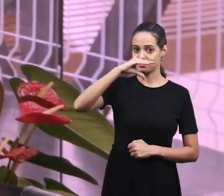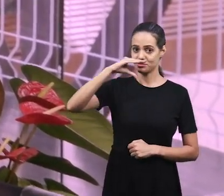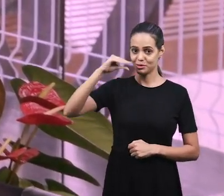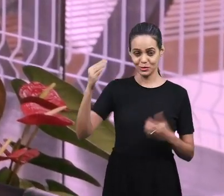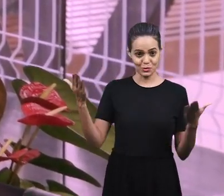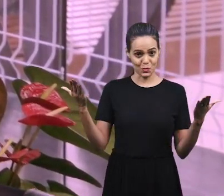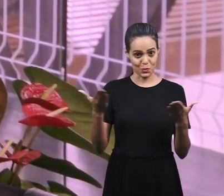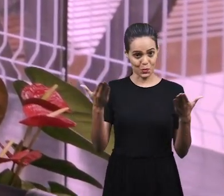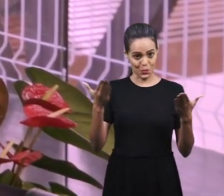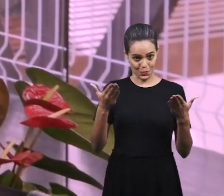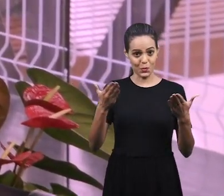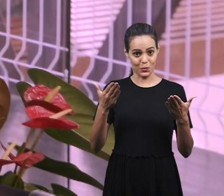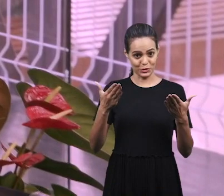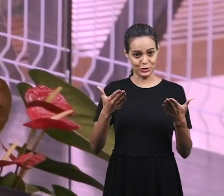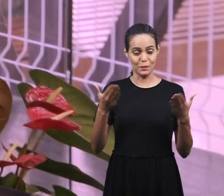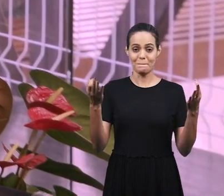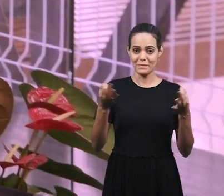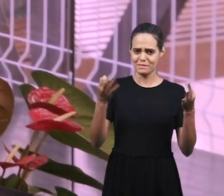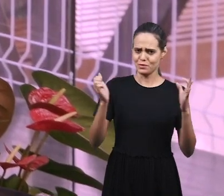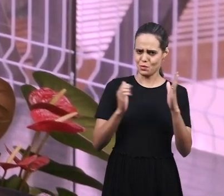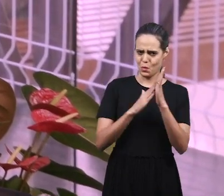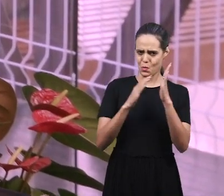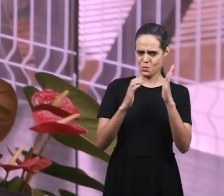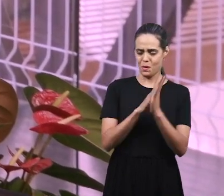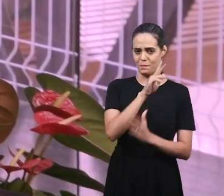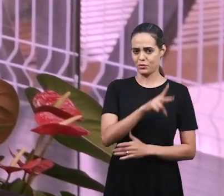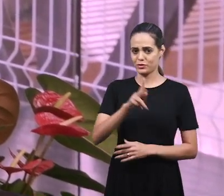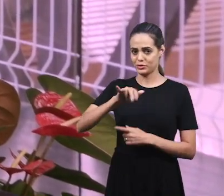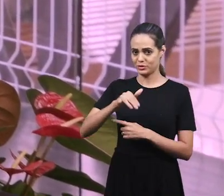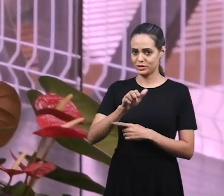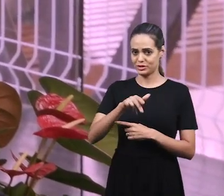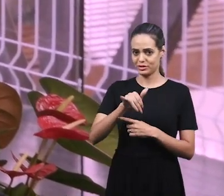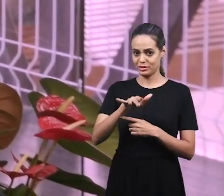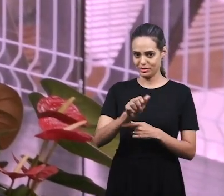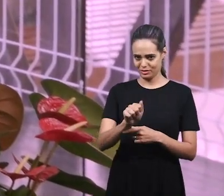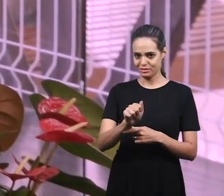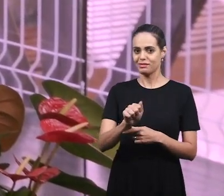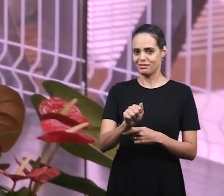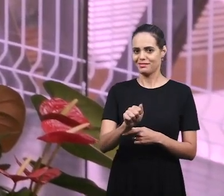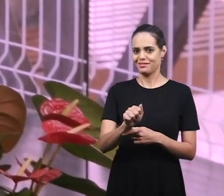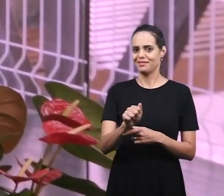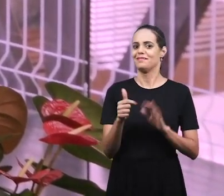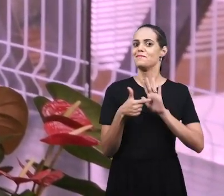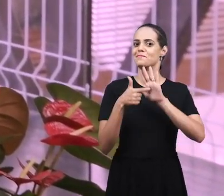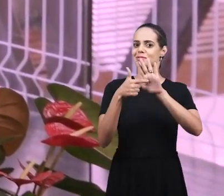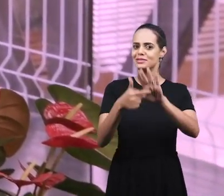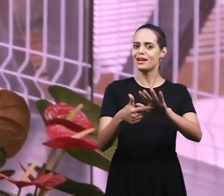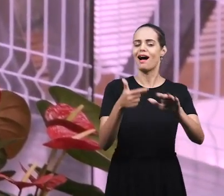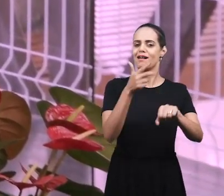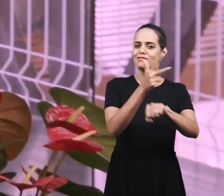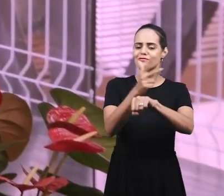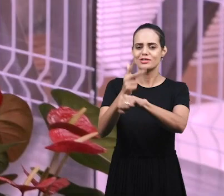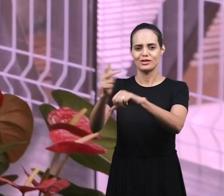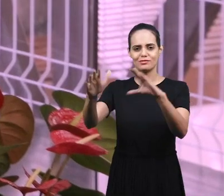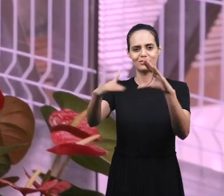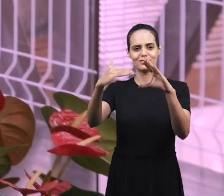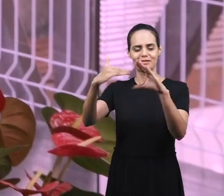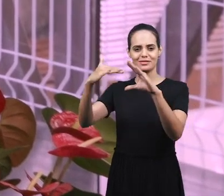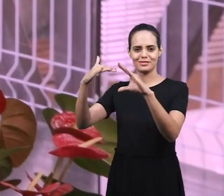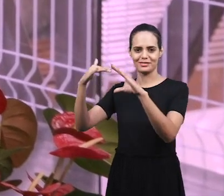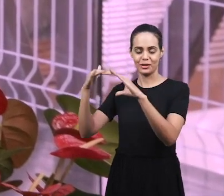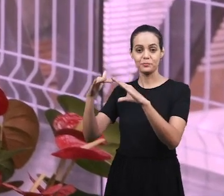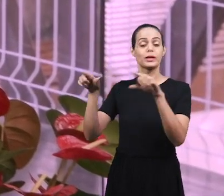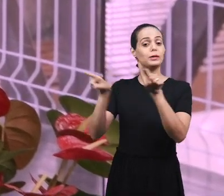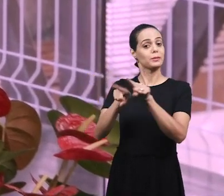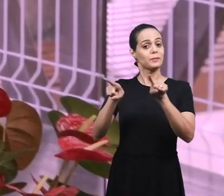et adolescents. Aujourd'hui, dans le tableau Parfaite Louange, la professeure Janaïna va nous montrer d'autres participations, va